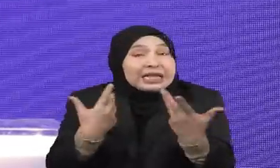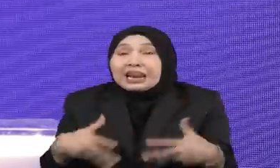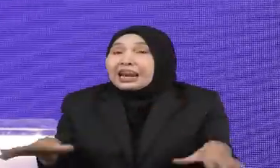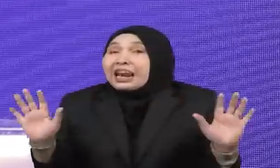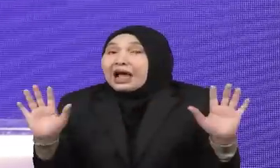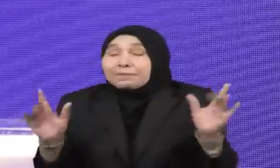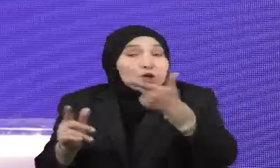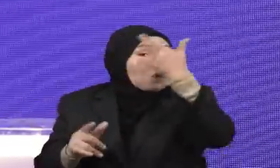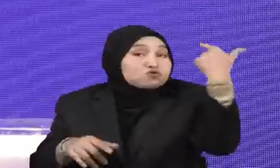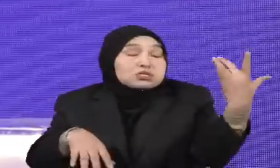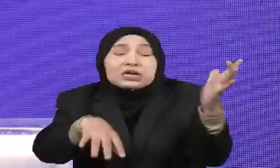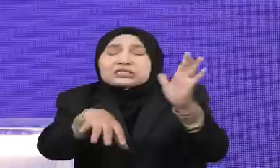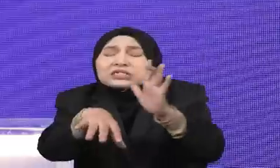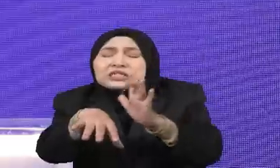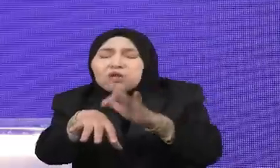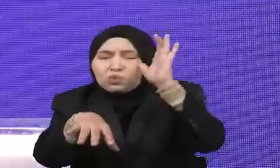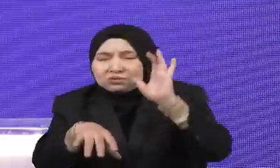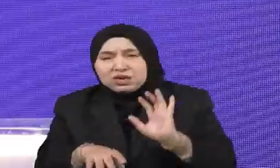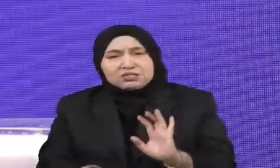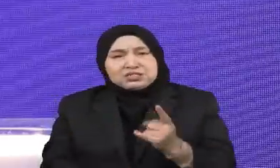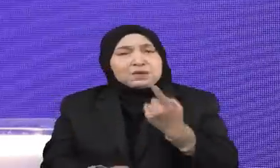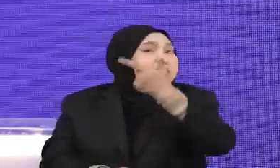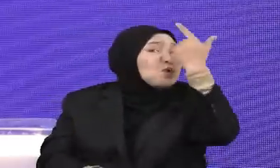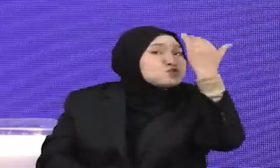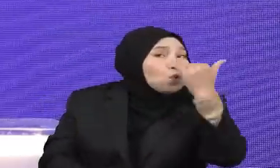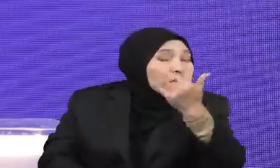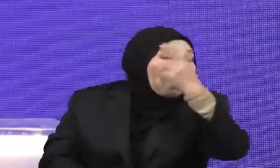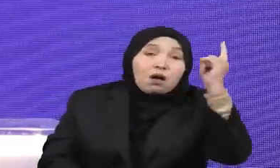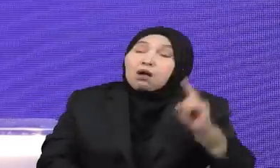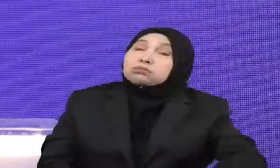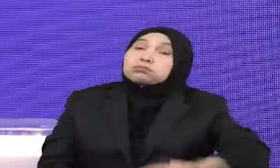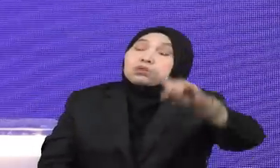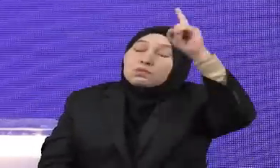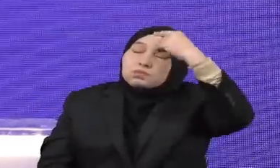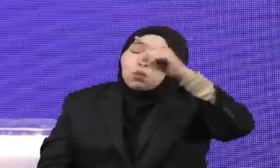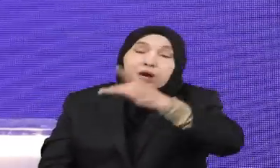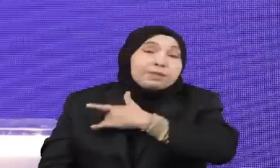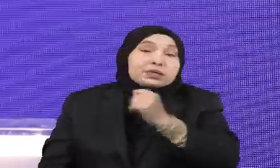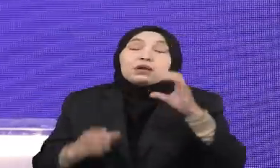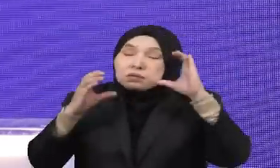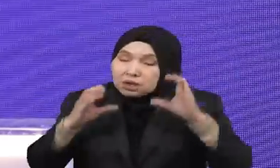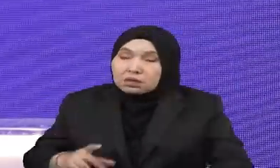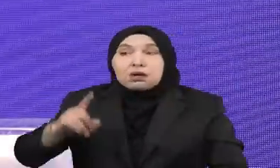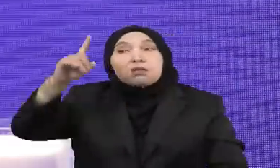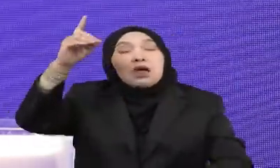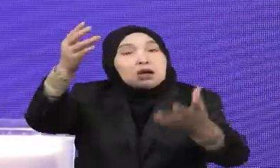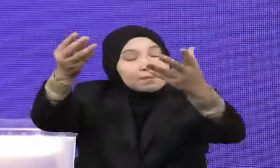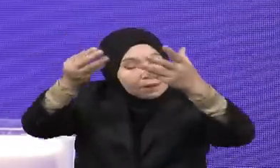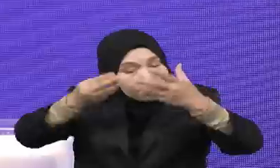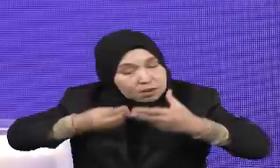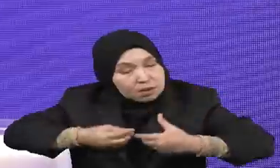ya karena ia disentuh sahaja karena apa Karena Allah bagi orang yang beriman yakin bahwa Allah akan memberikan